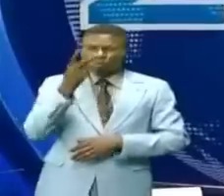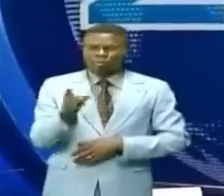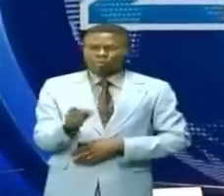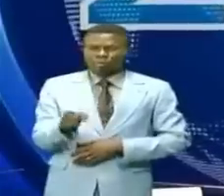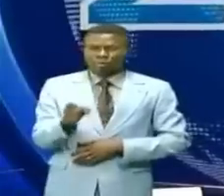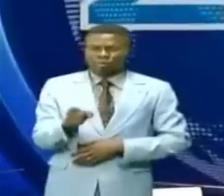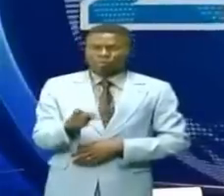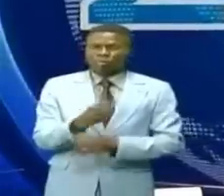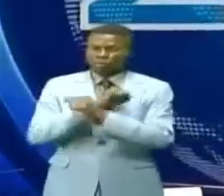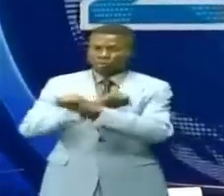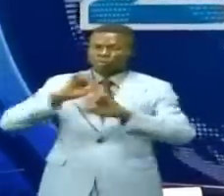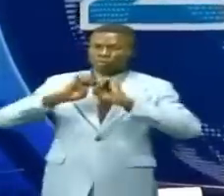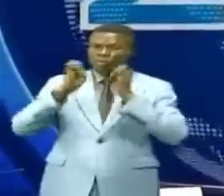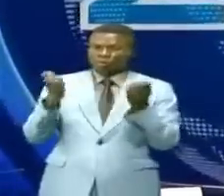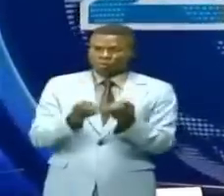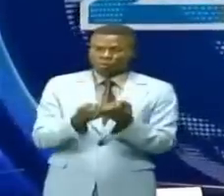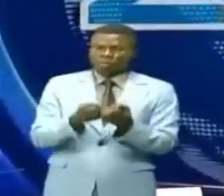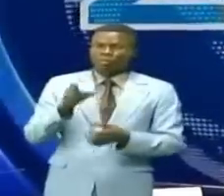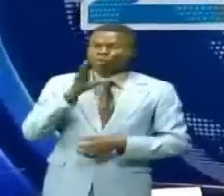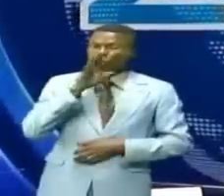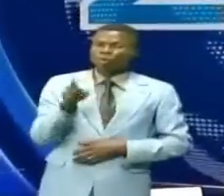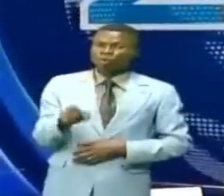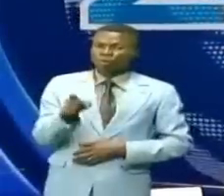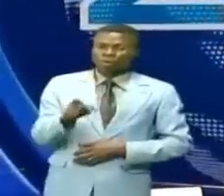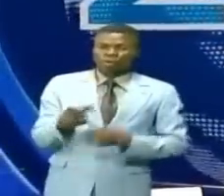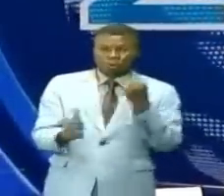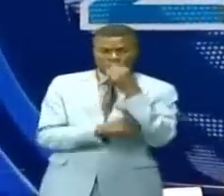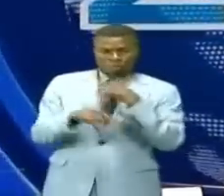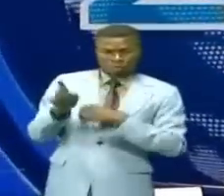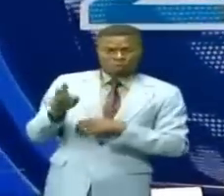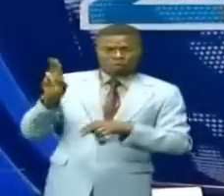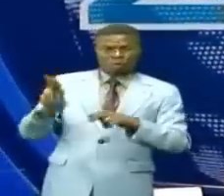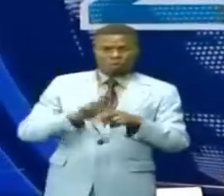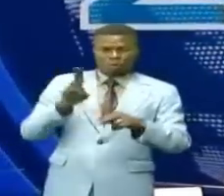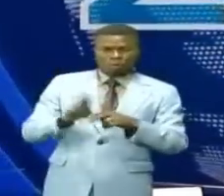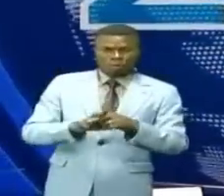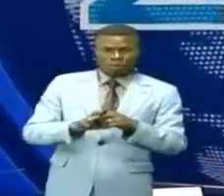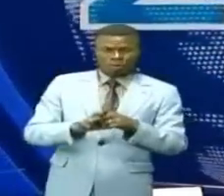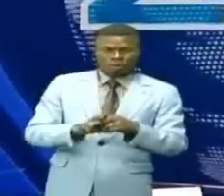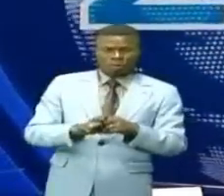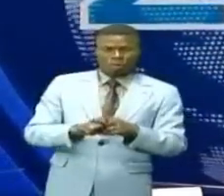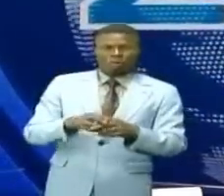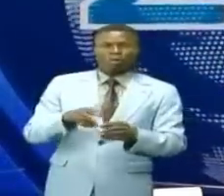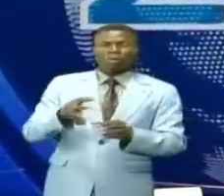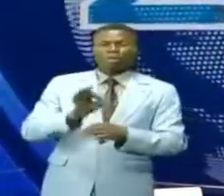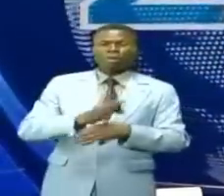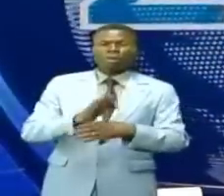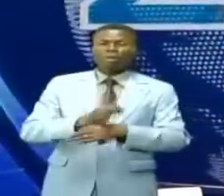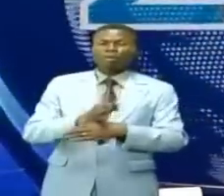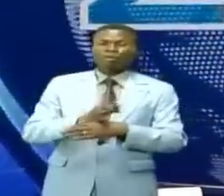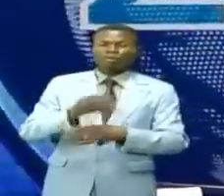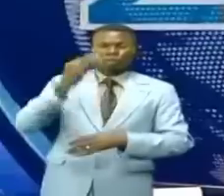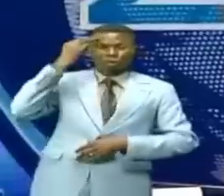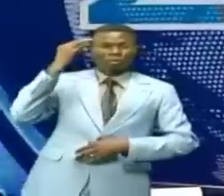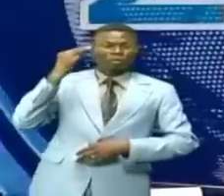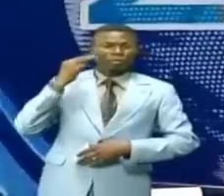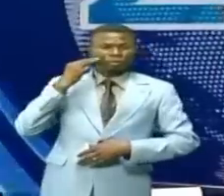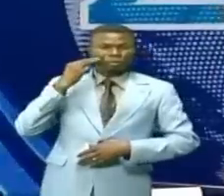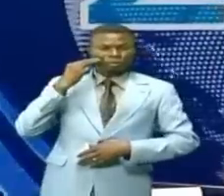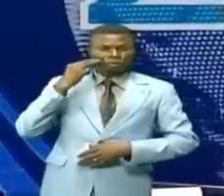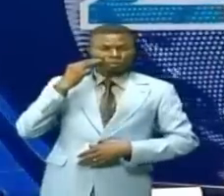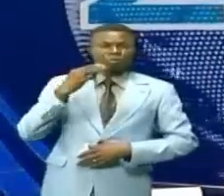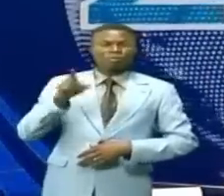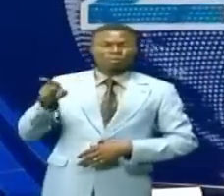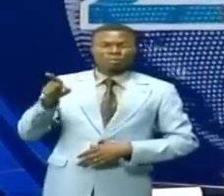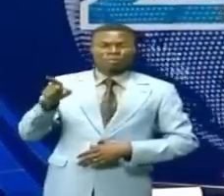crédibilité à son entreprise machiavélique. Cet individu utilise comme profil WhatsApp la photo du ministre Désiré